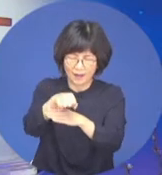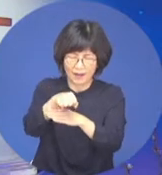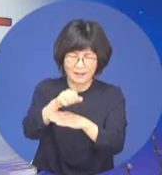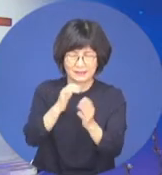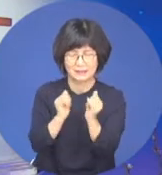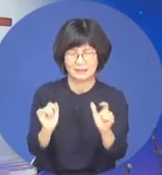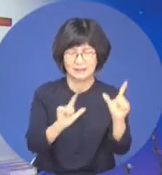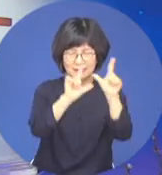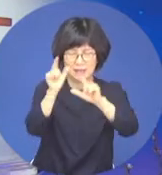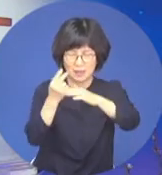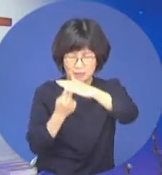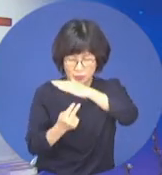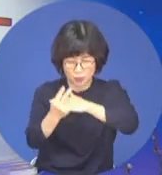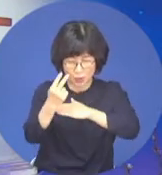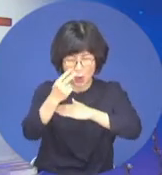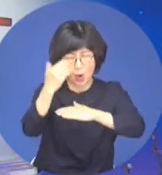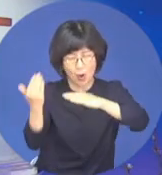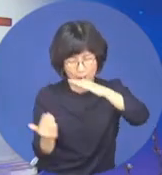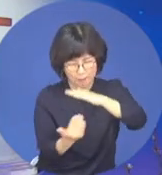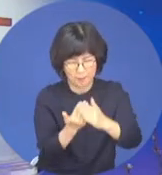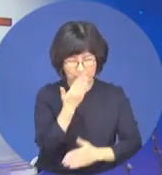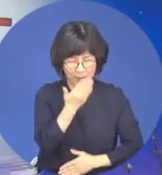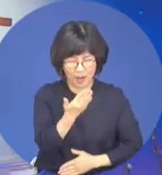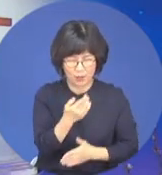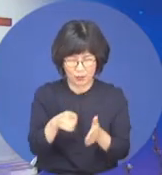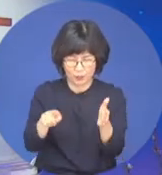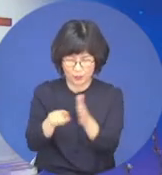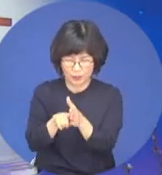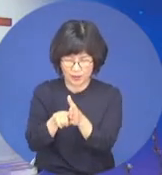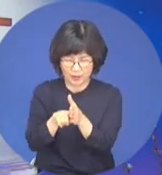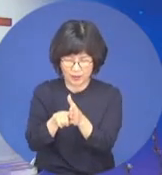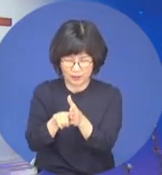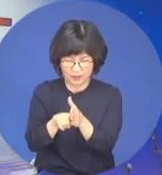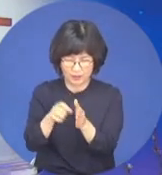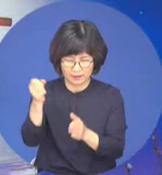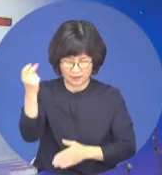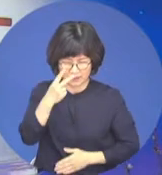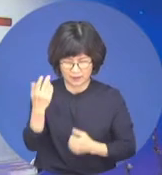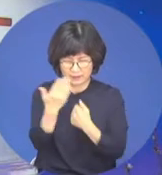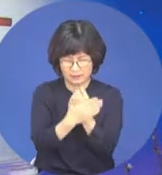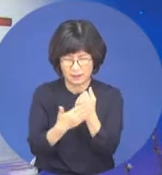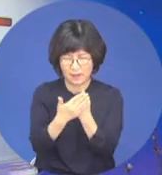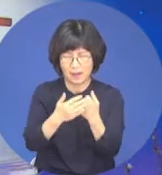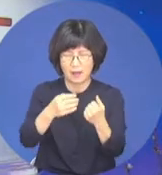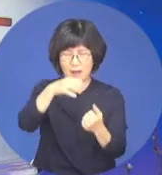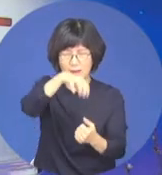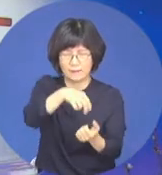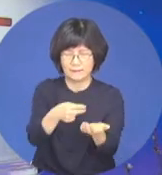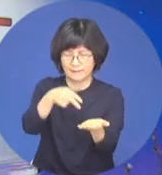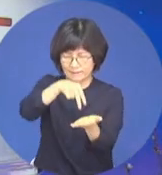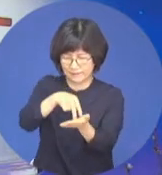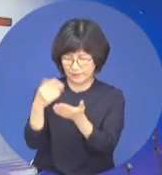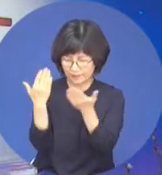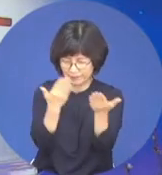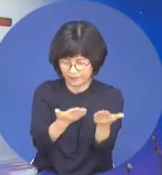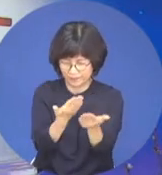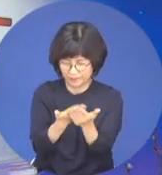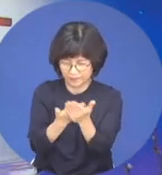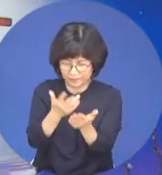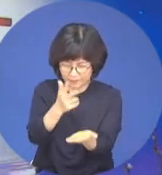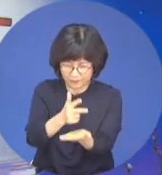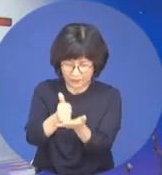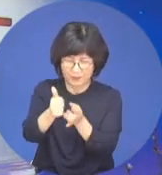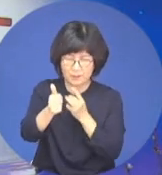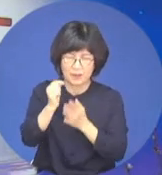비전을 이루며 나아갈 수 있도록 다시 은혜 위에 세워 주시옵소서. 주님께만 영광